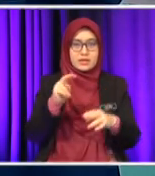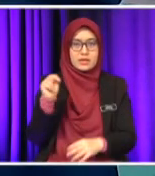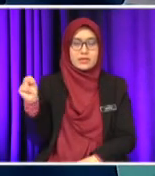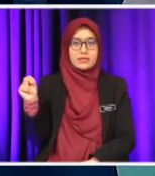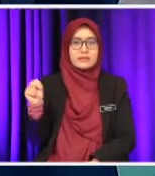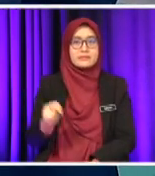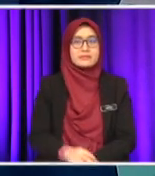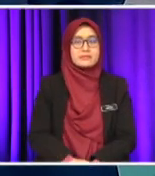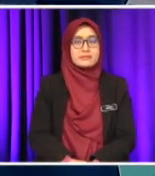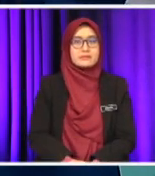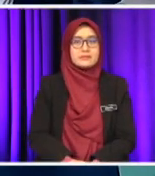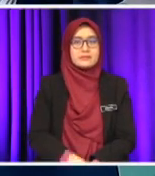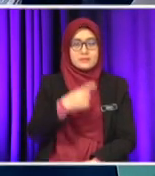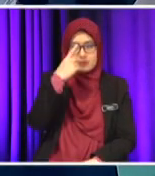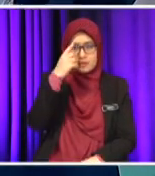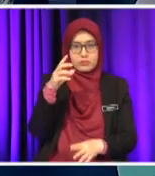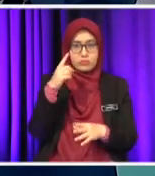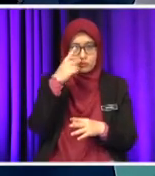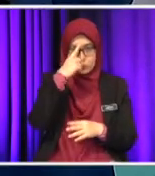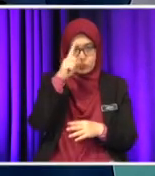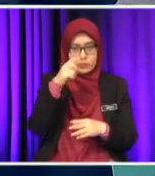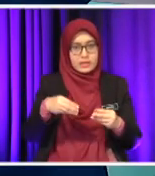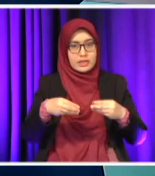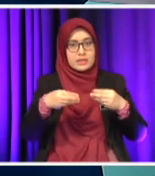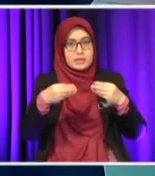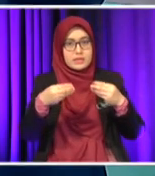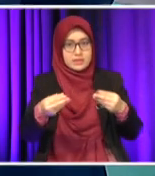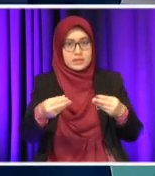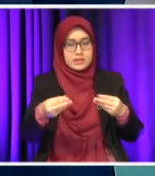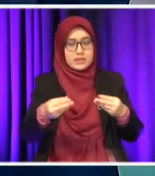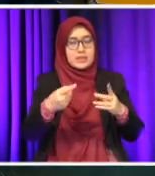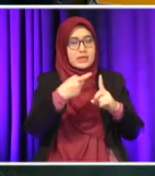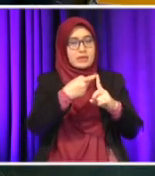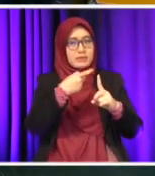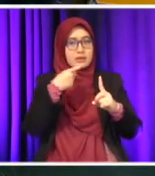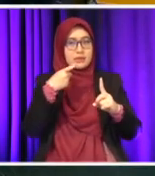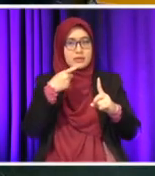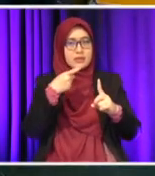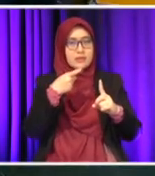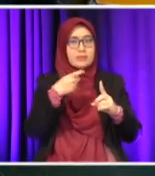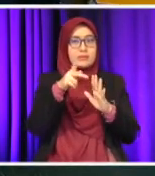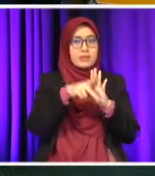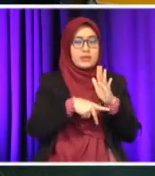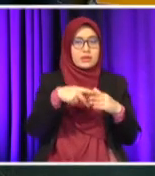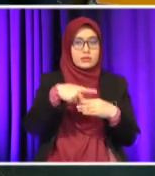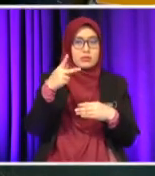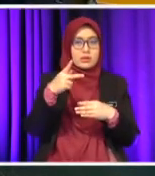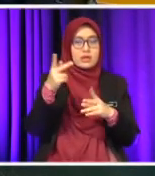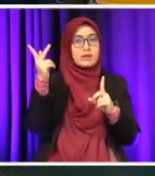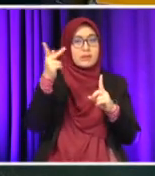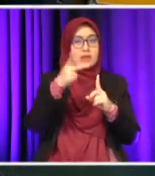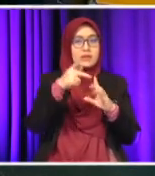kita itu saja nah sampaikan kepada pengeluaran kepada pengguna Tetapi dia perlu melalui